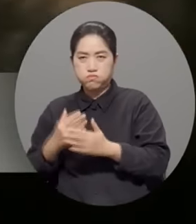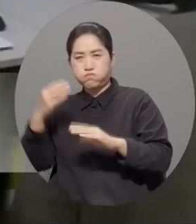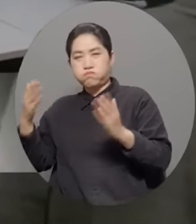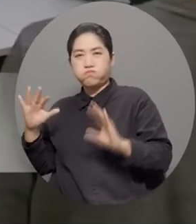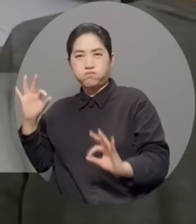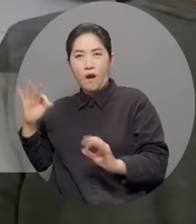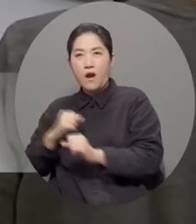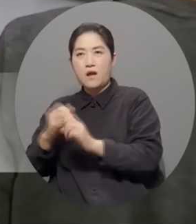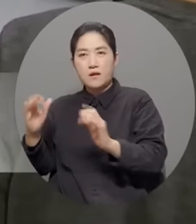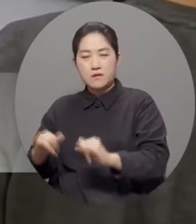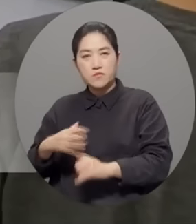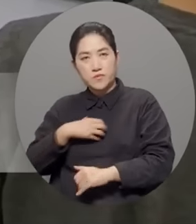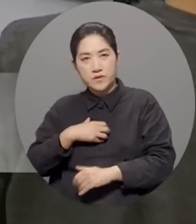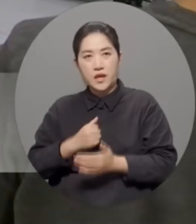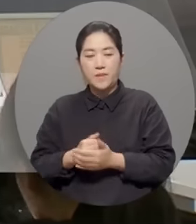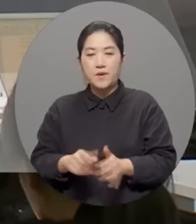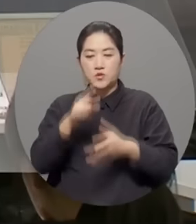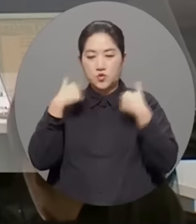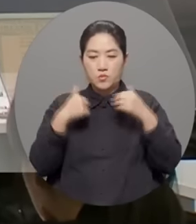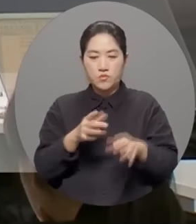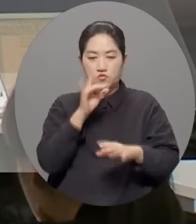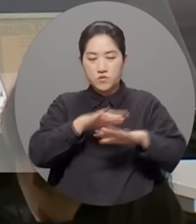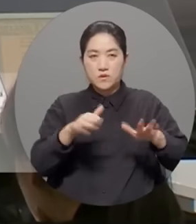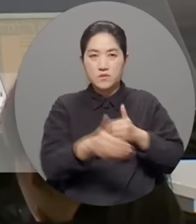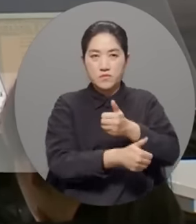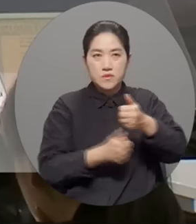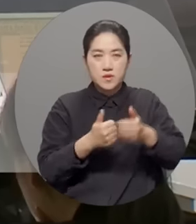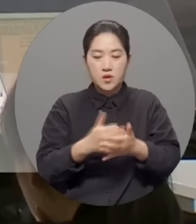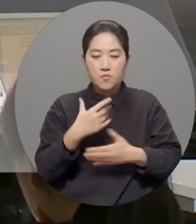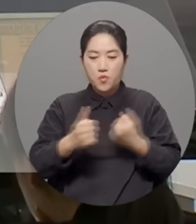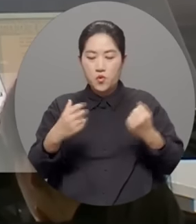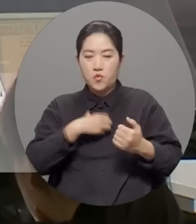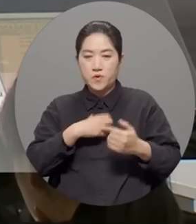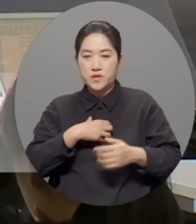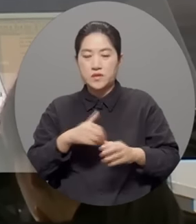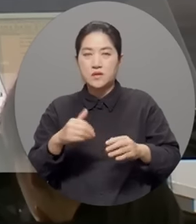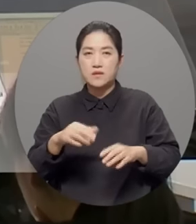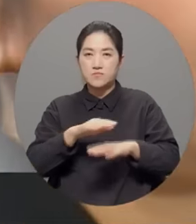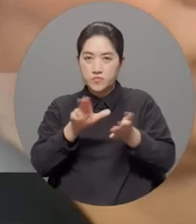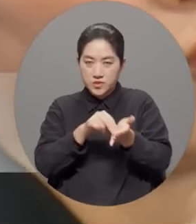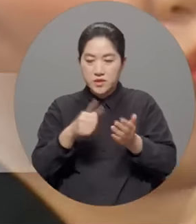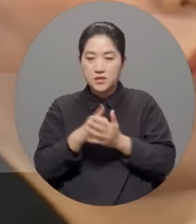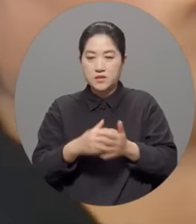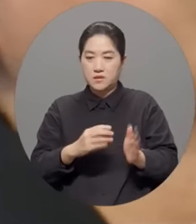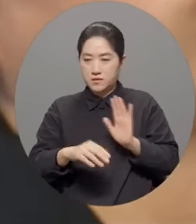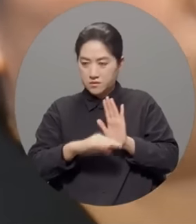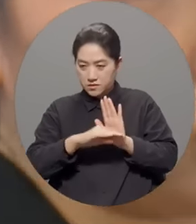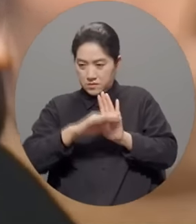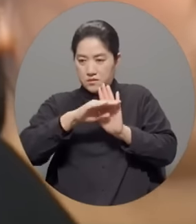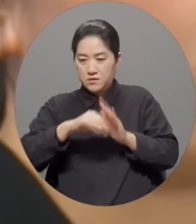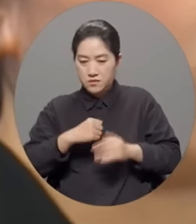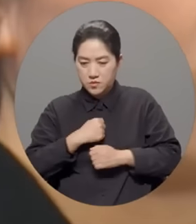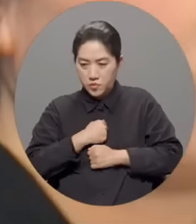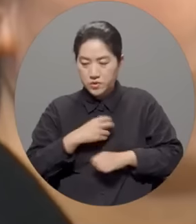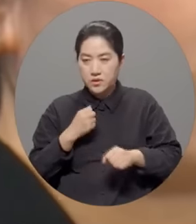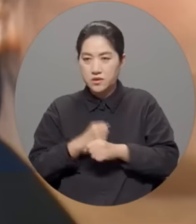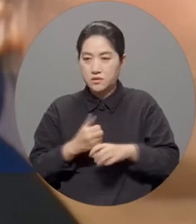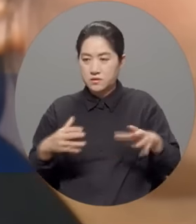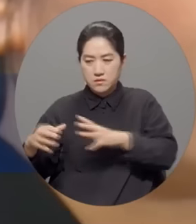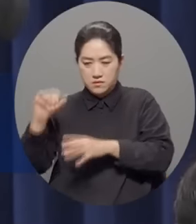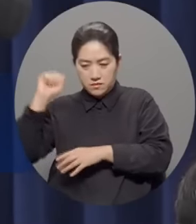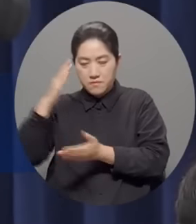중수본 회의를 열어 보건의료 위기 단계를 경계로 올리고 의사협회 등에 집단행동 금지 명령을 내렸습니다.